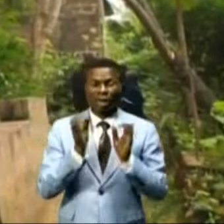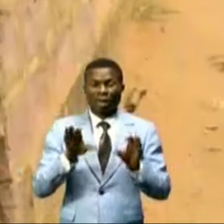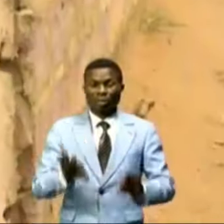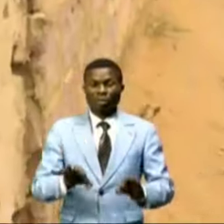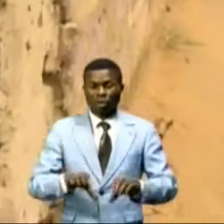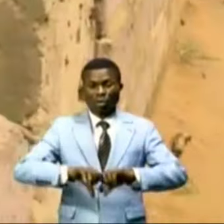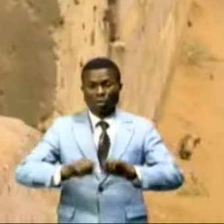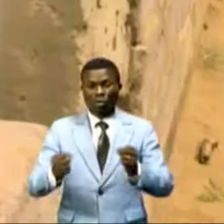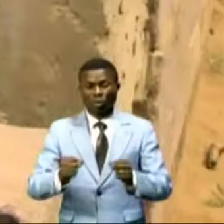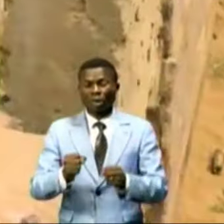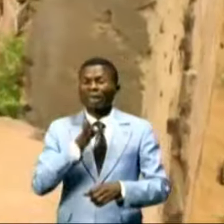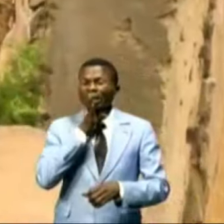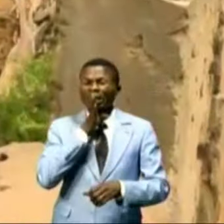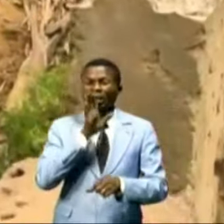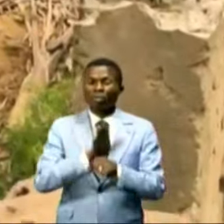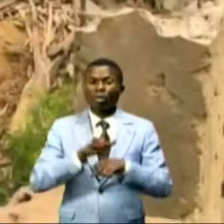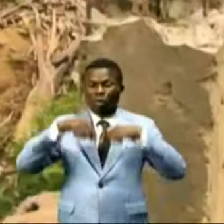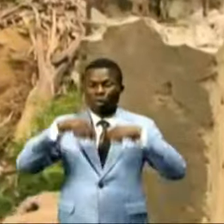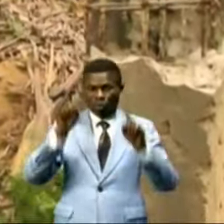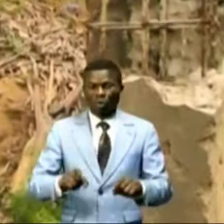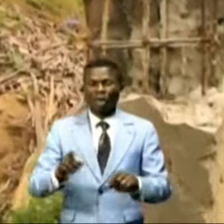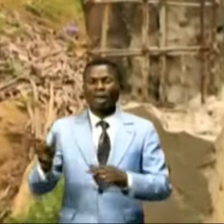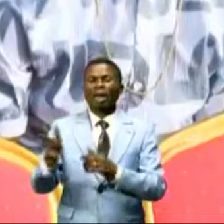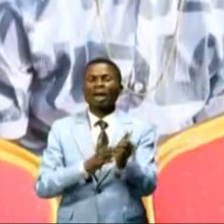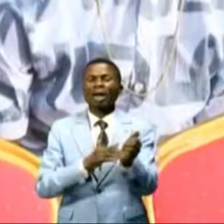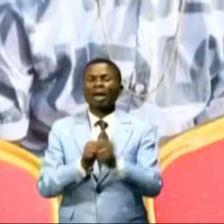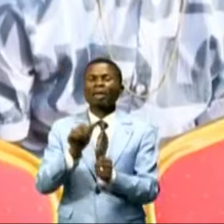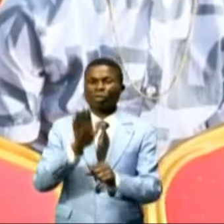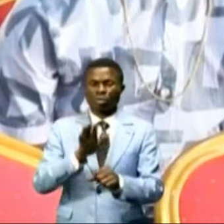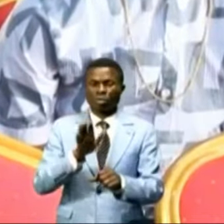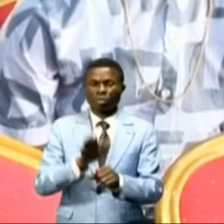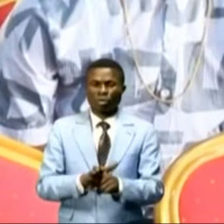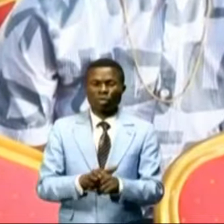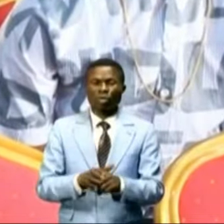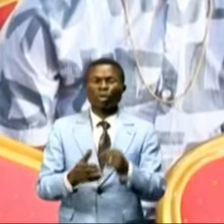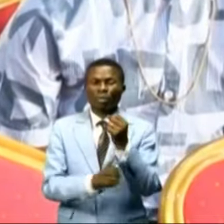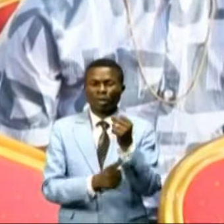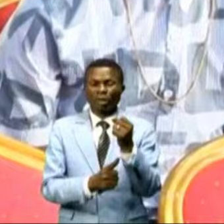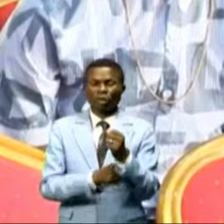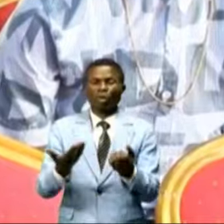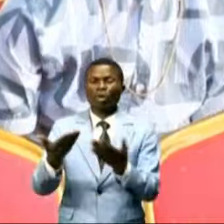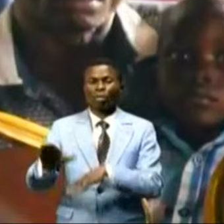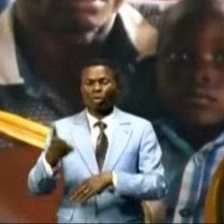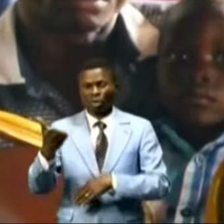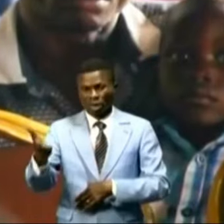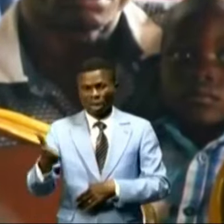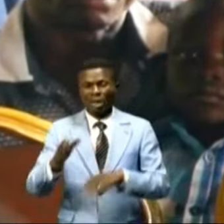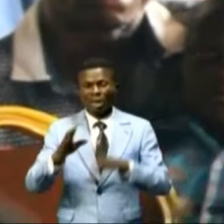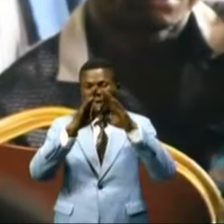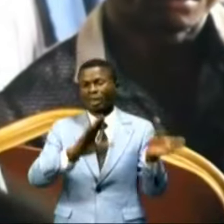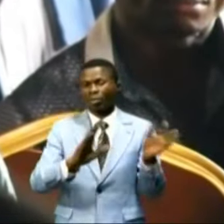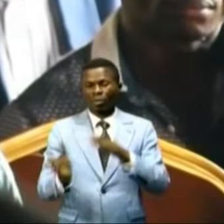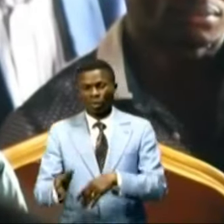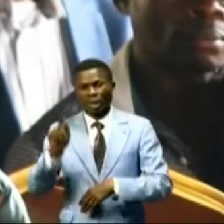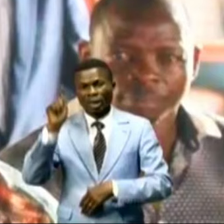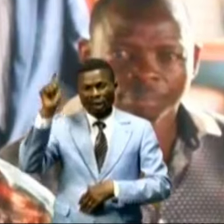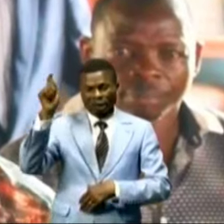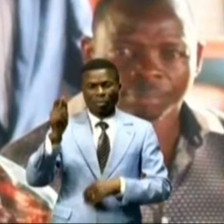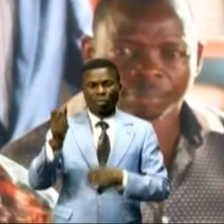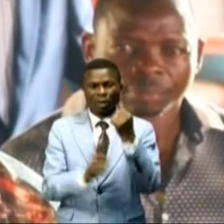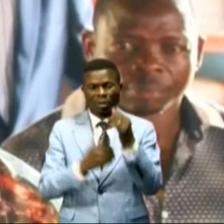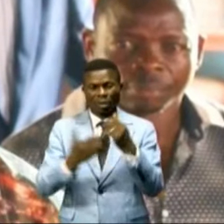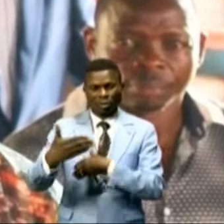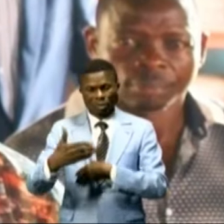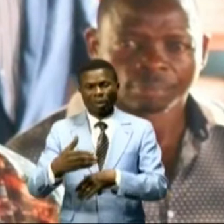a duré plusieurs années déjà, a causé malheureusement des pertes en vies humaines. Témoignage des habitants du quartier, un membre de